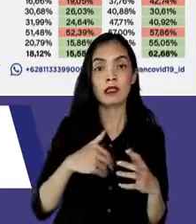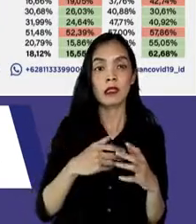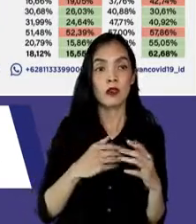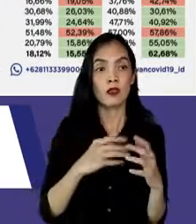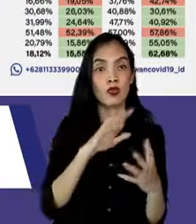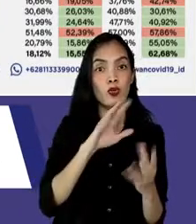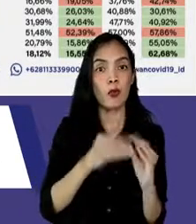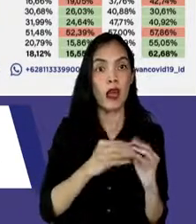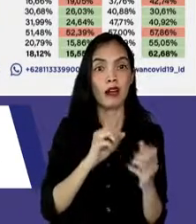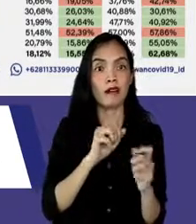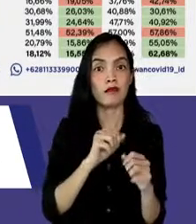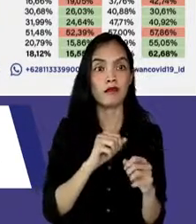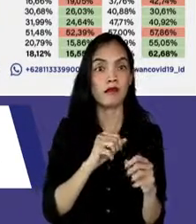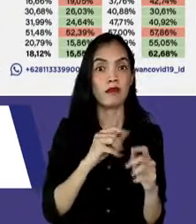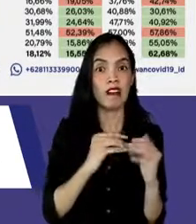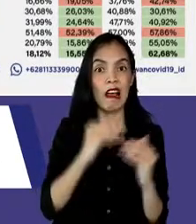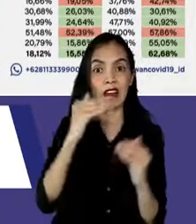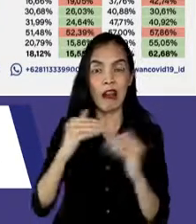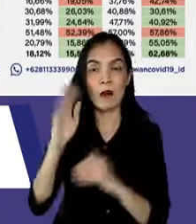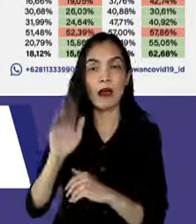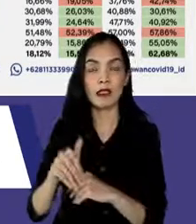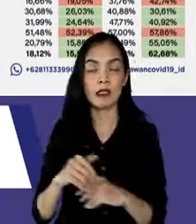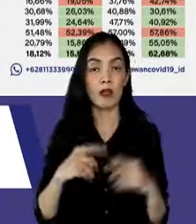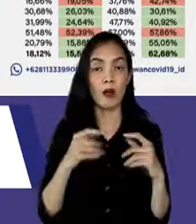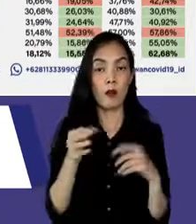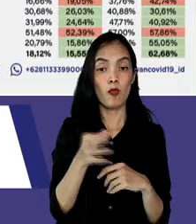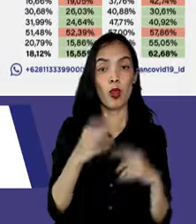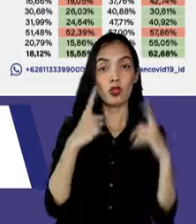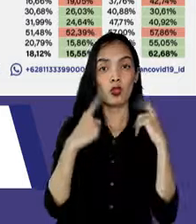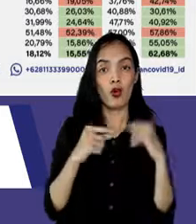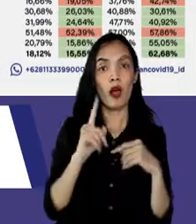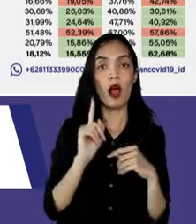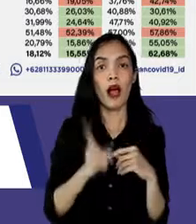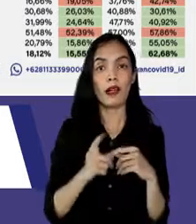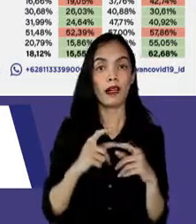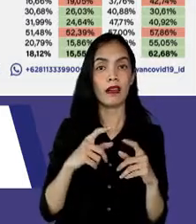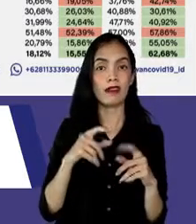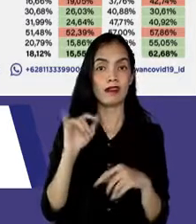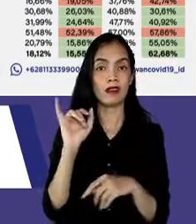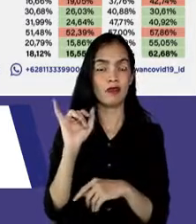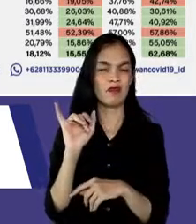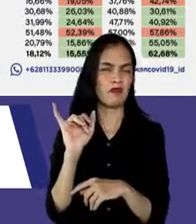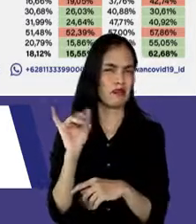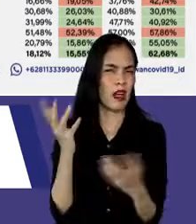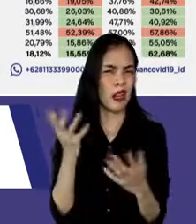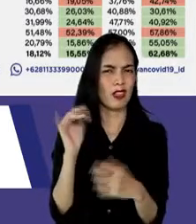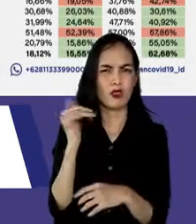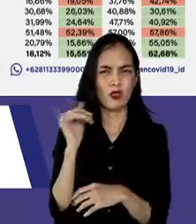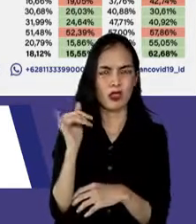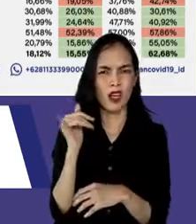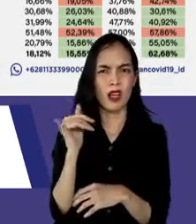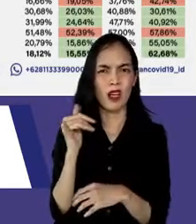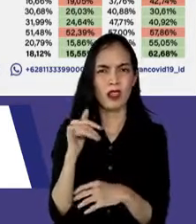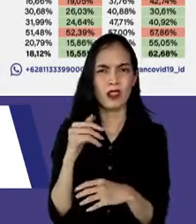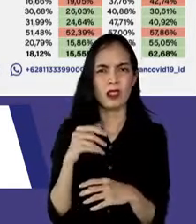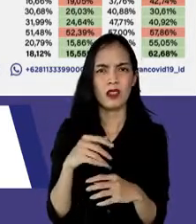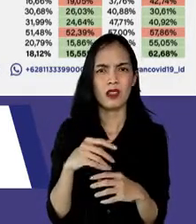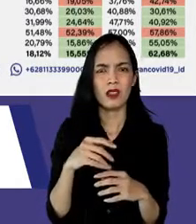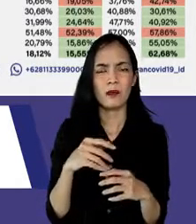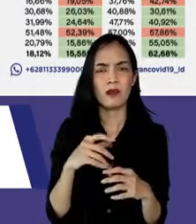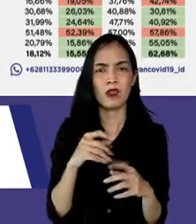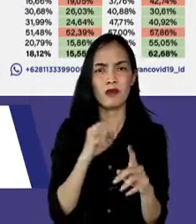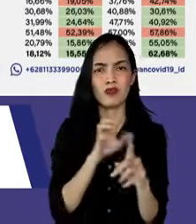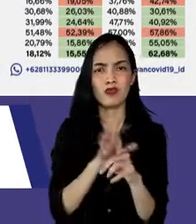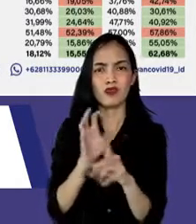maupun board Hai di Pulau Jawa juga masih ada provinsi yaitu diet Daerah Istimewa Yogyakarta yang kasus aktifnya